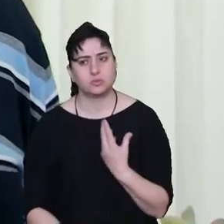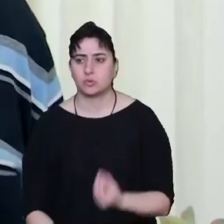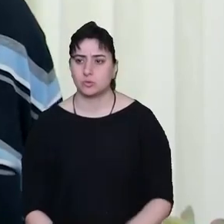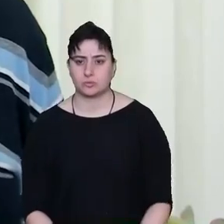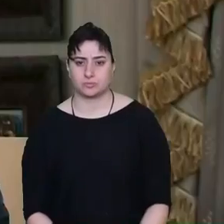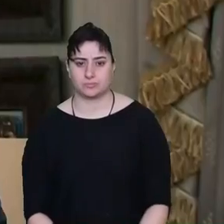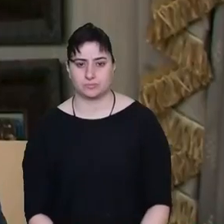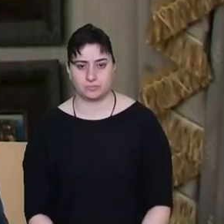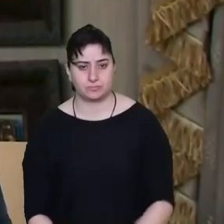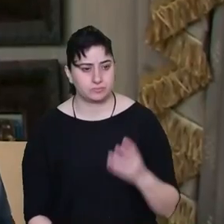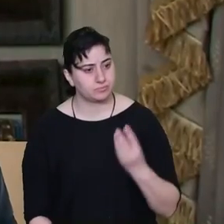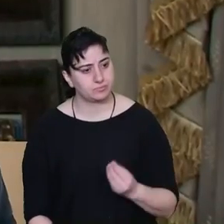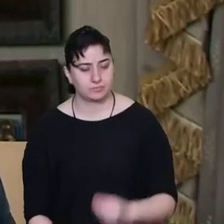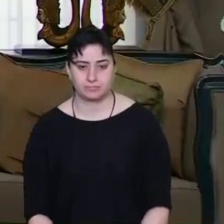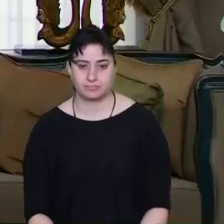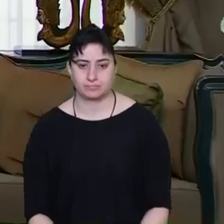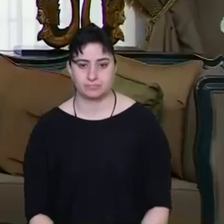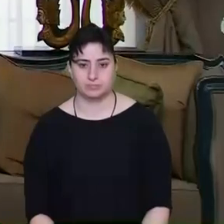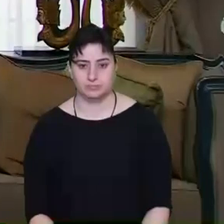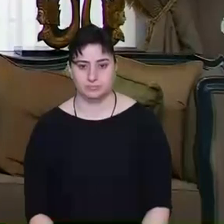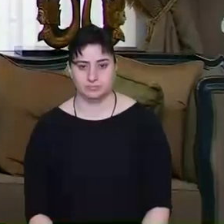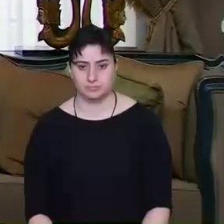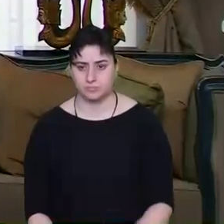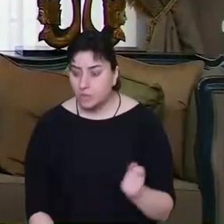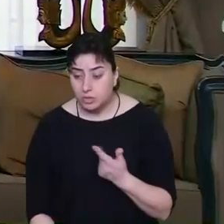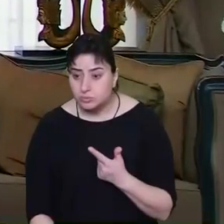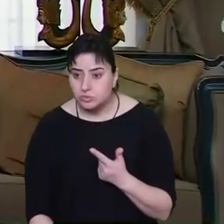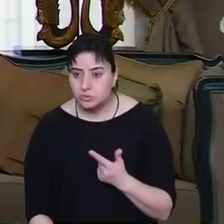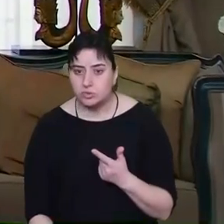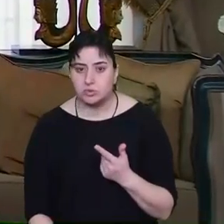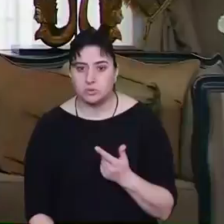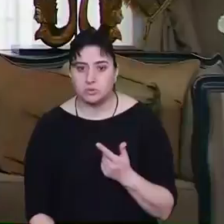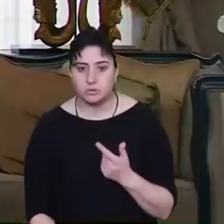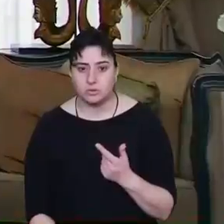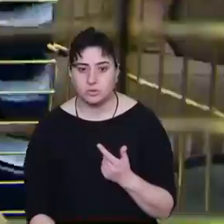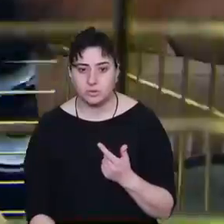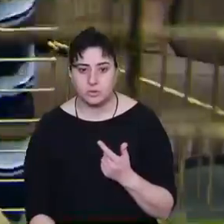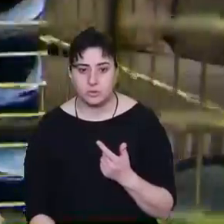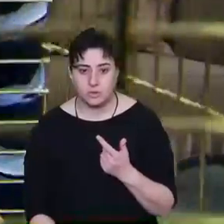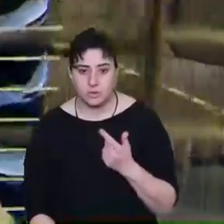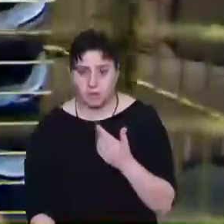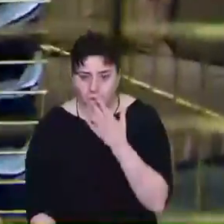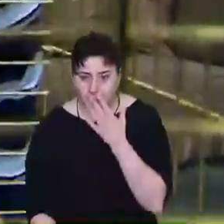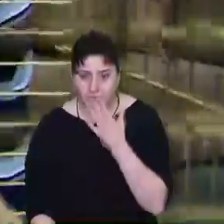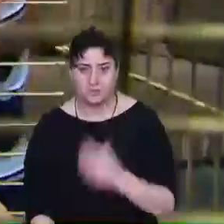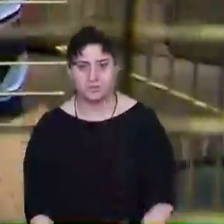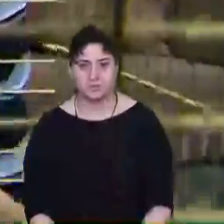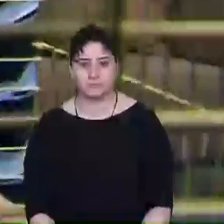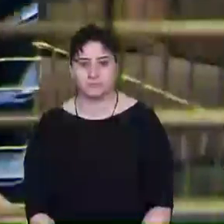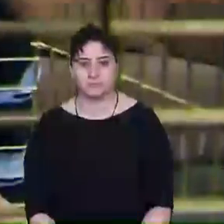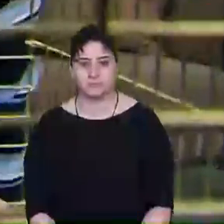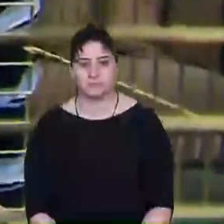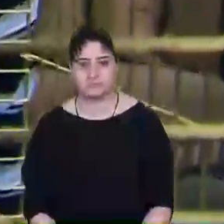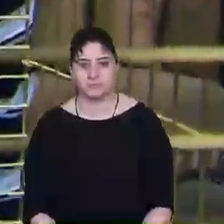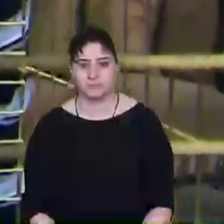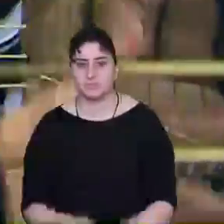ki. Allah Allah. Kaçmış. Şükrü anca aydı. Kolunu panikle kafesin içine soktu.